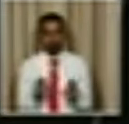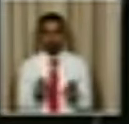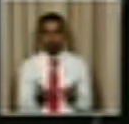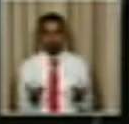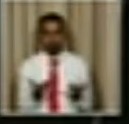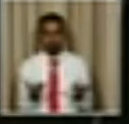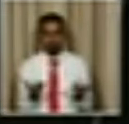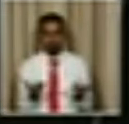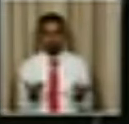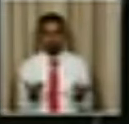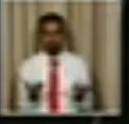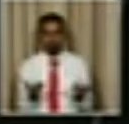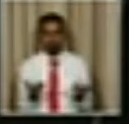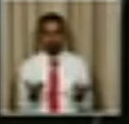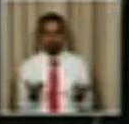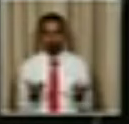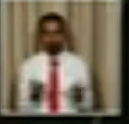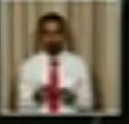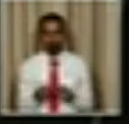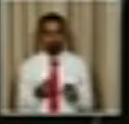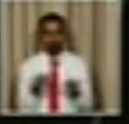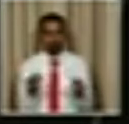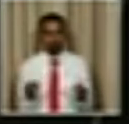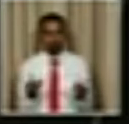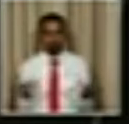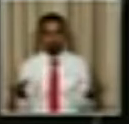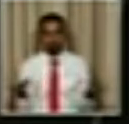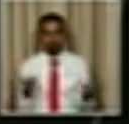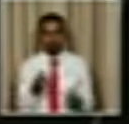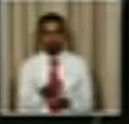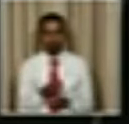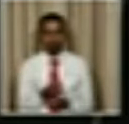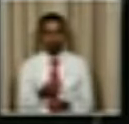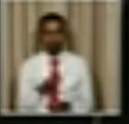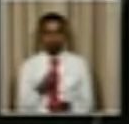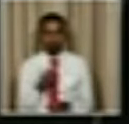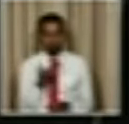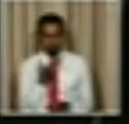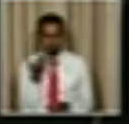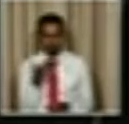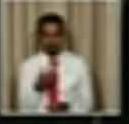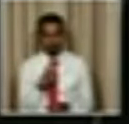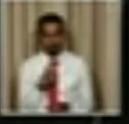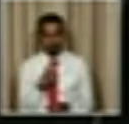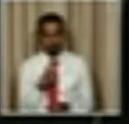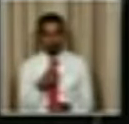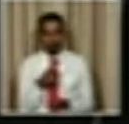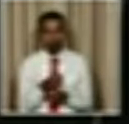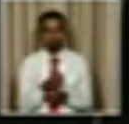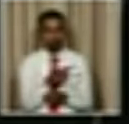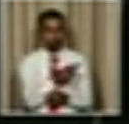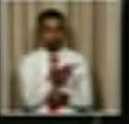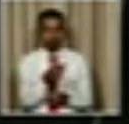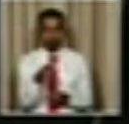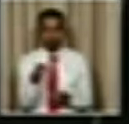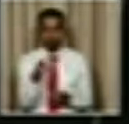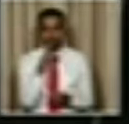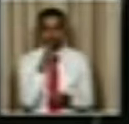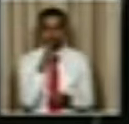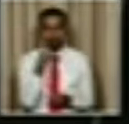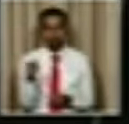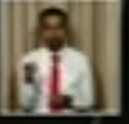කරු සභාපතිතුමනි. එහෙම දෙන්න බෑනේ. දැන් ආණ්ඩුවක් ගත්ත කියලා අපිට පුළුවන් ද මේ ආණ්ඩුවේ මෙන්න මේ ආවල්